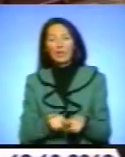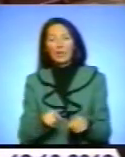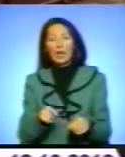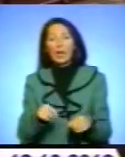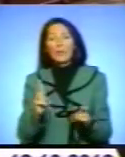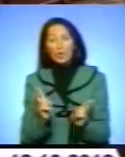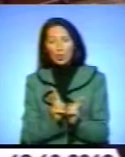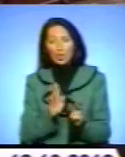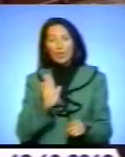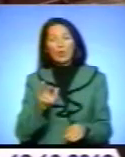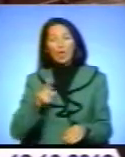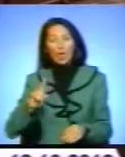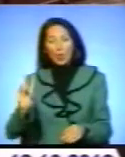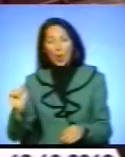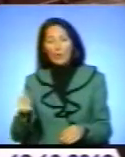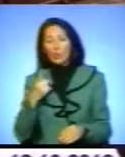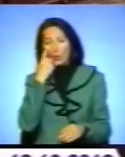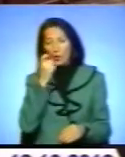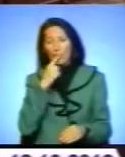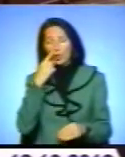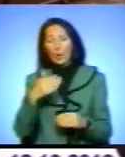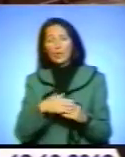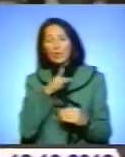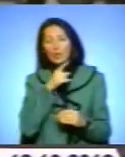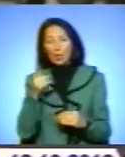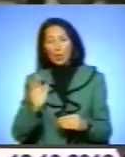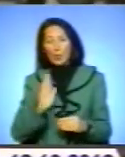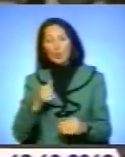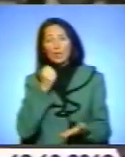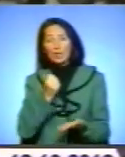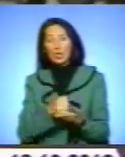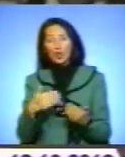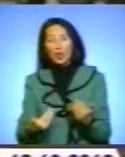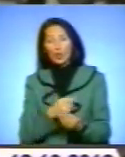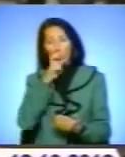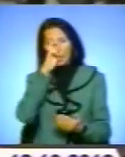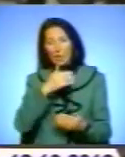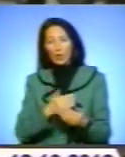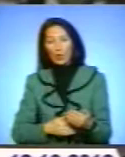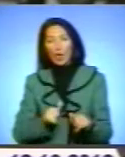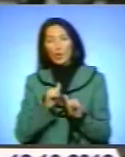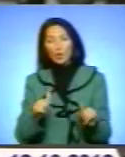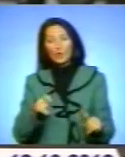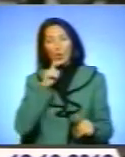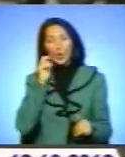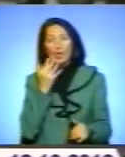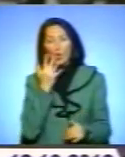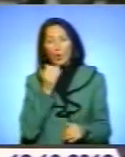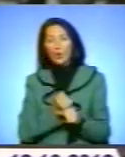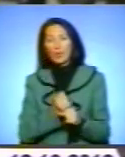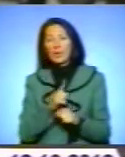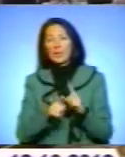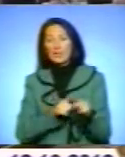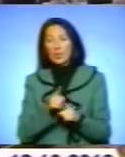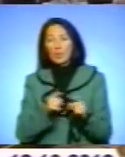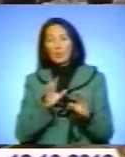Віктор Янукович повідомив, що найближчим часом буде затверджено нову державну програму розвитку української мови. А роботи над змінами до закону